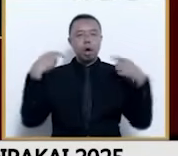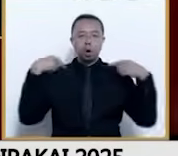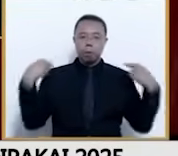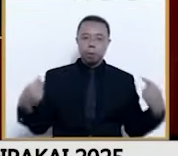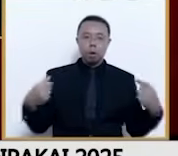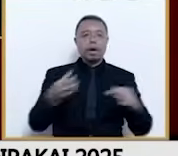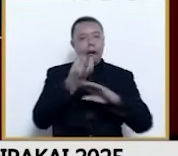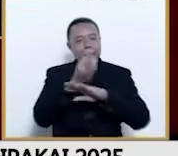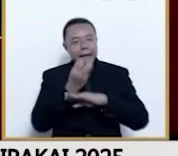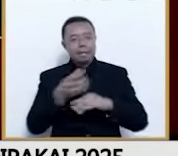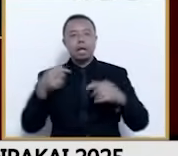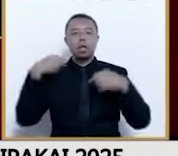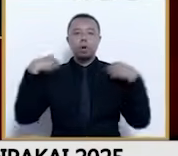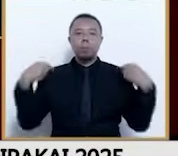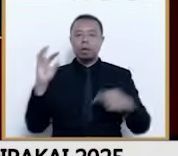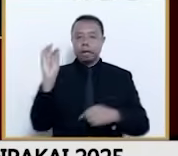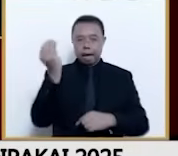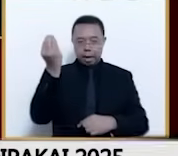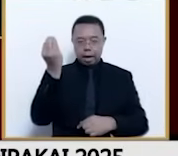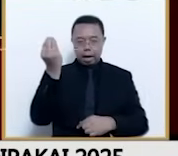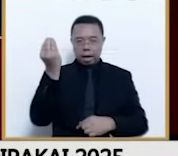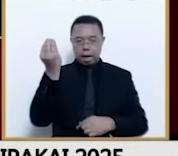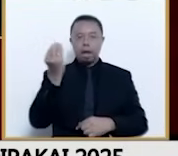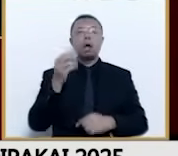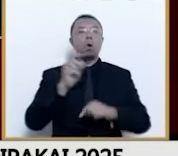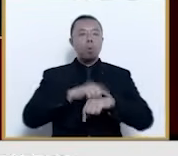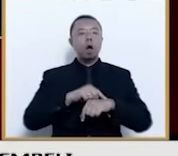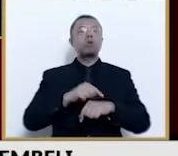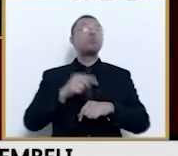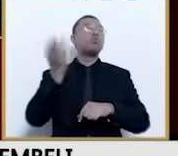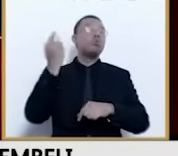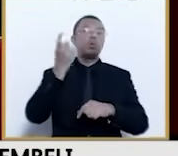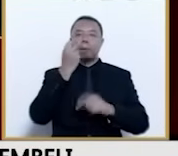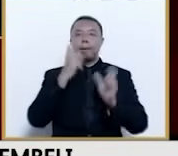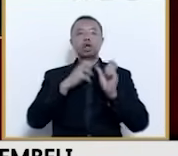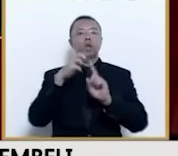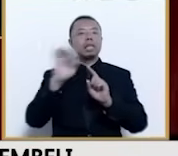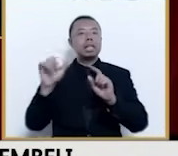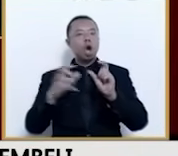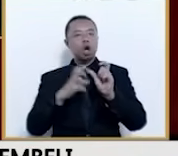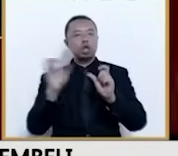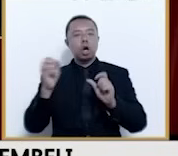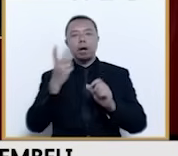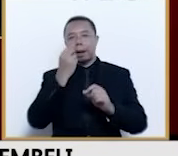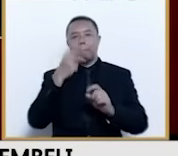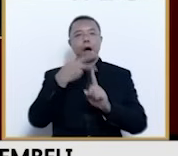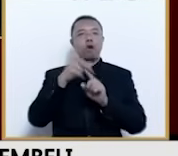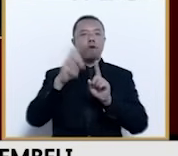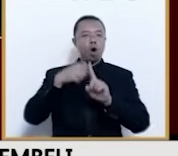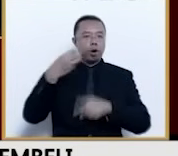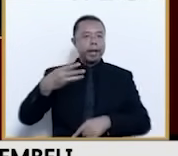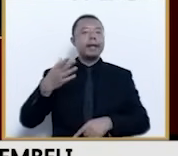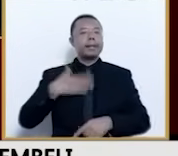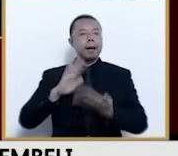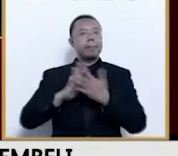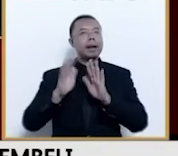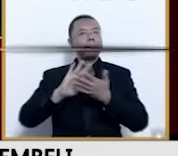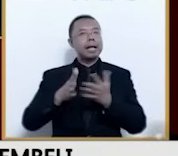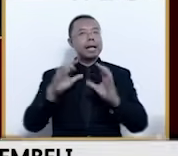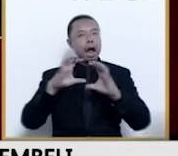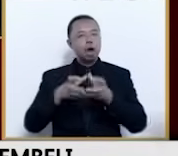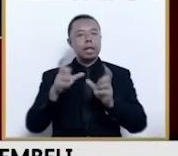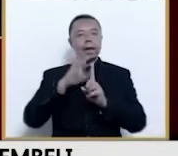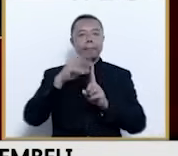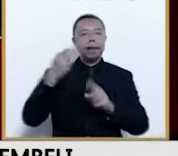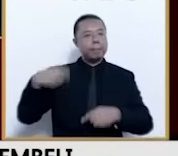gubernur, dan penasehat gubernur DKI Jakarta semasa Pak Sutioso dan Pak Fauzi Bowo. Saya pernah jadi anggota DPR